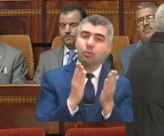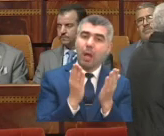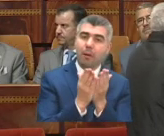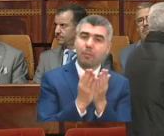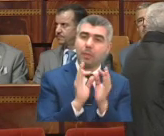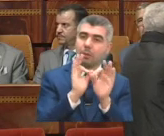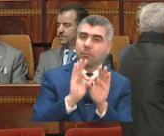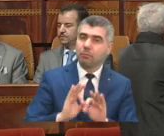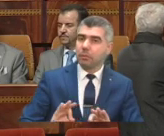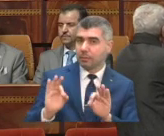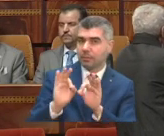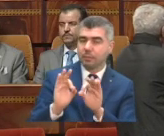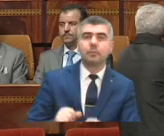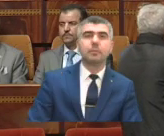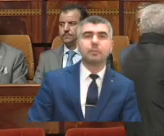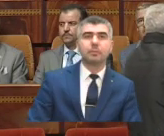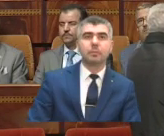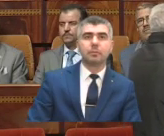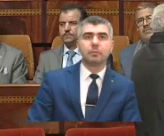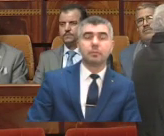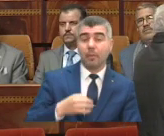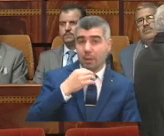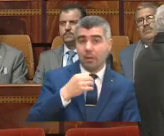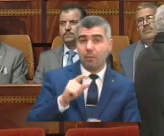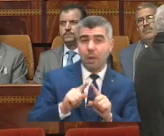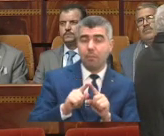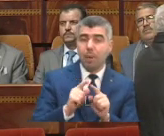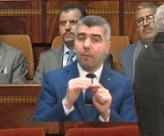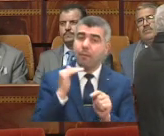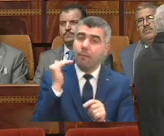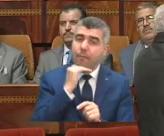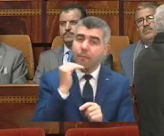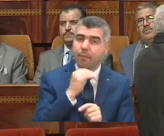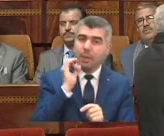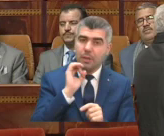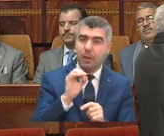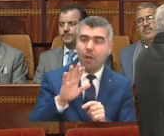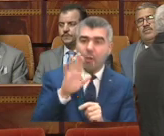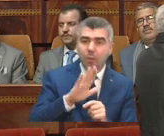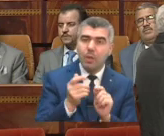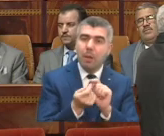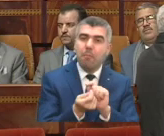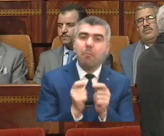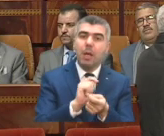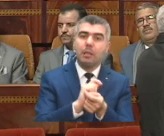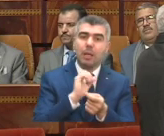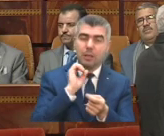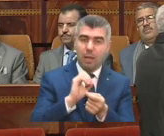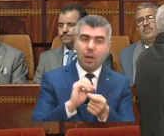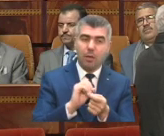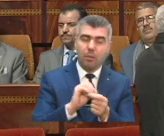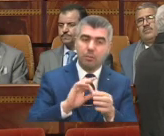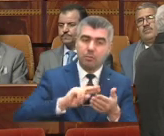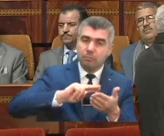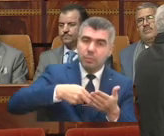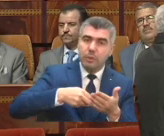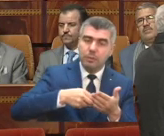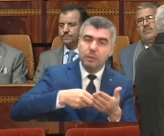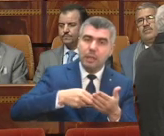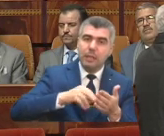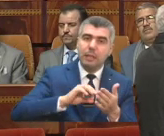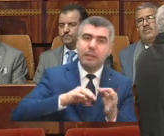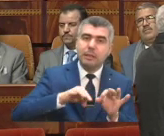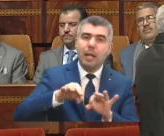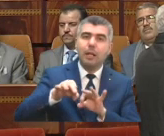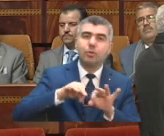الاجتماعي. سيد الوزير، لا يمكن لمخطط تسريع تحول منظومة التعليم العالي الذي اعتمدتموه أن ينجح بدون اللجوء